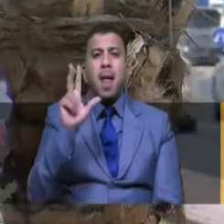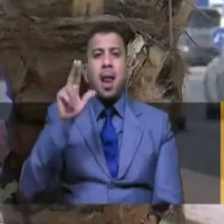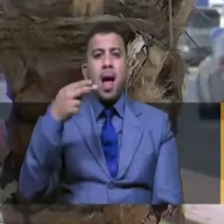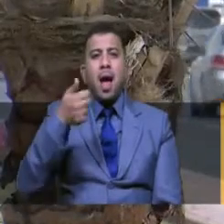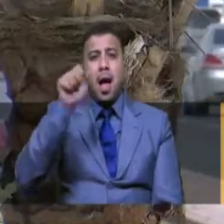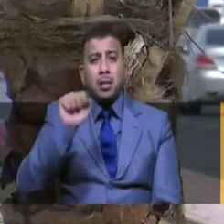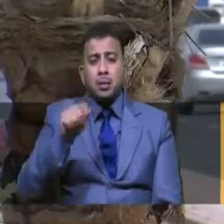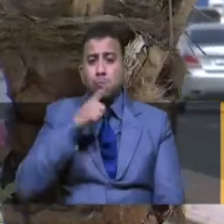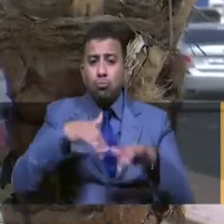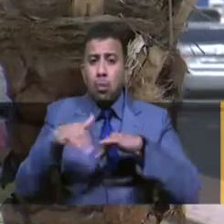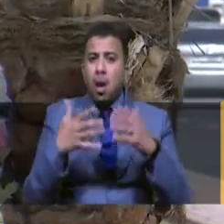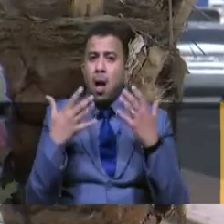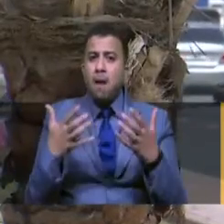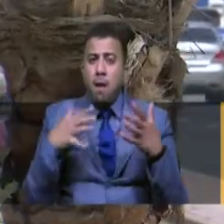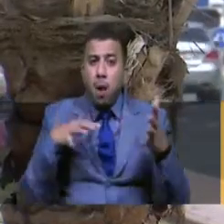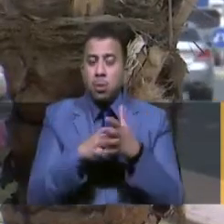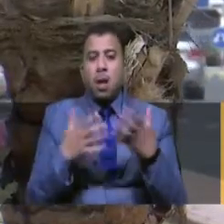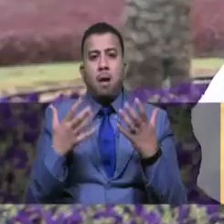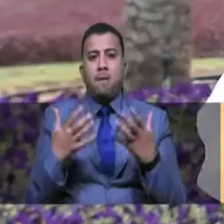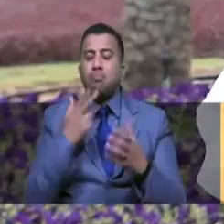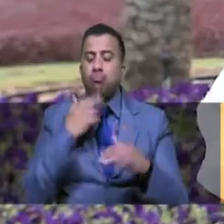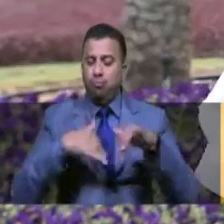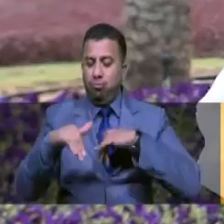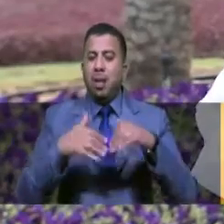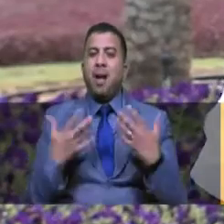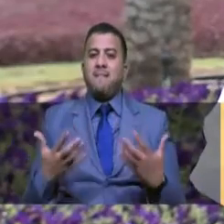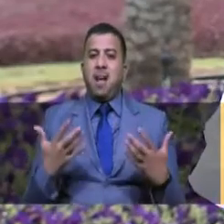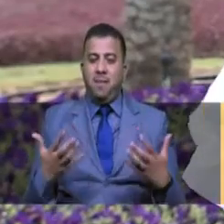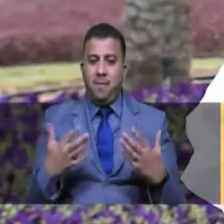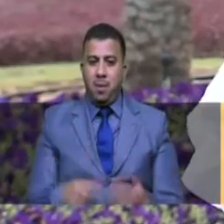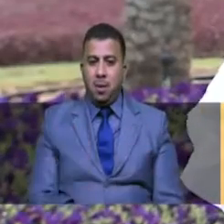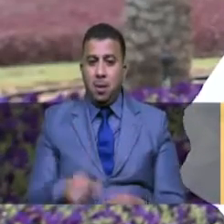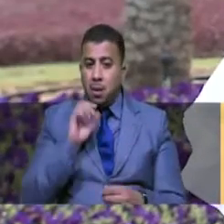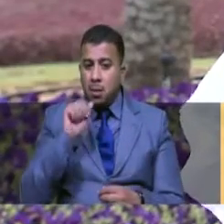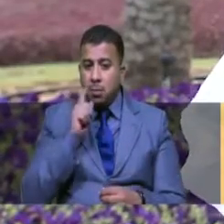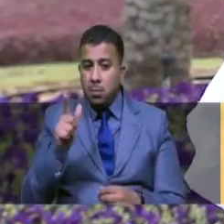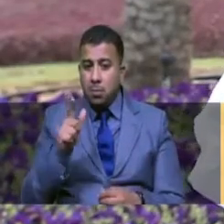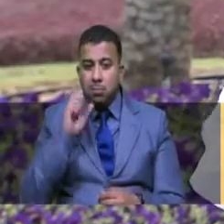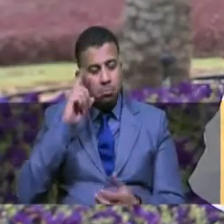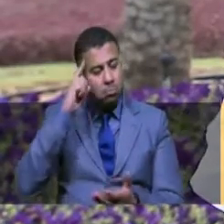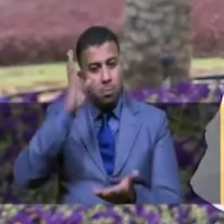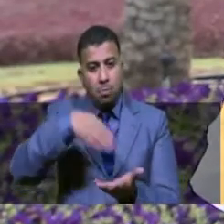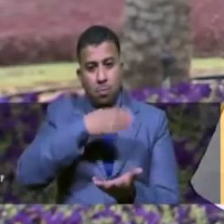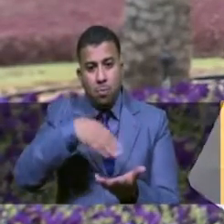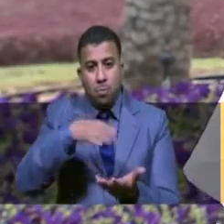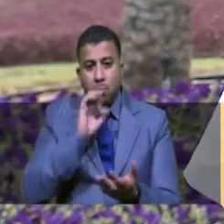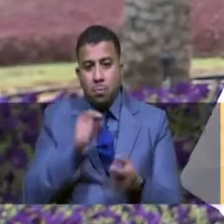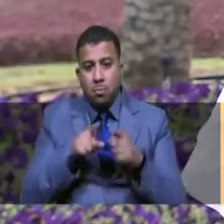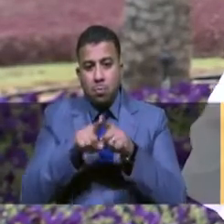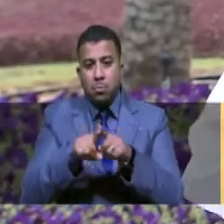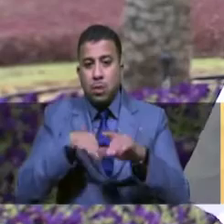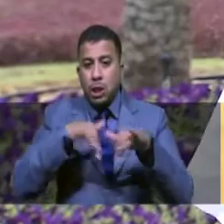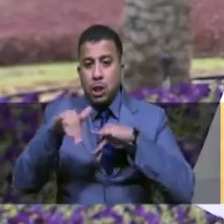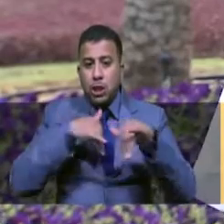الحوادث وتسهل حركة السير. قمنا برسم بعض المخططات اللي تواكب هذا